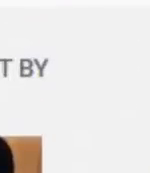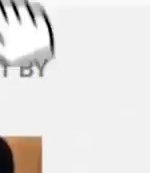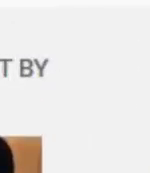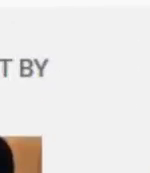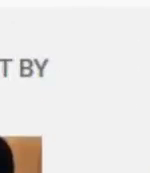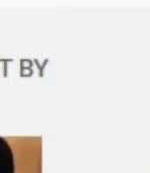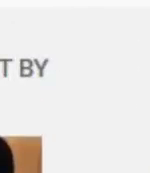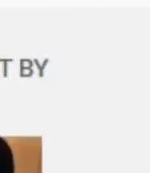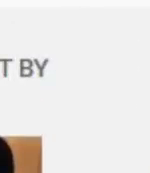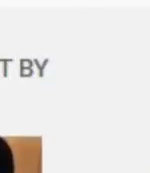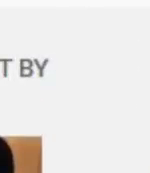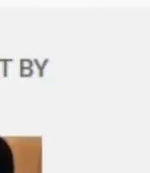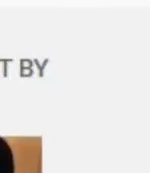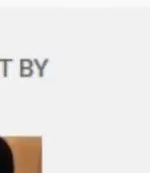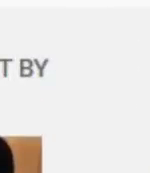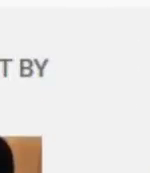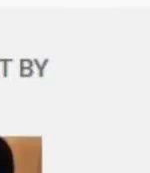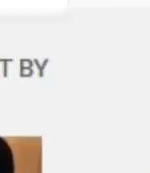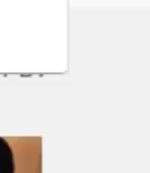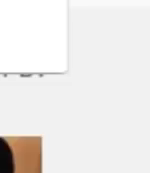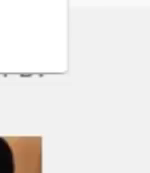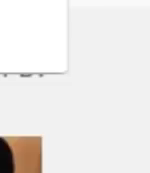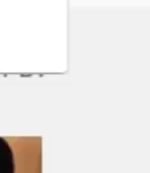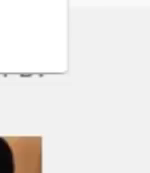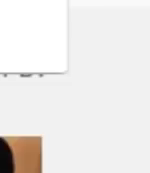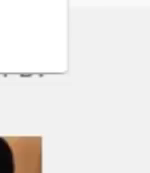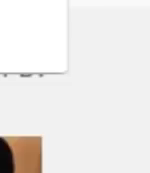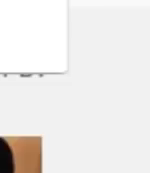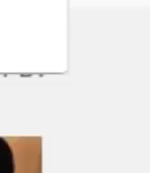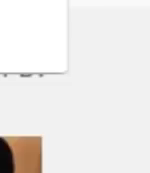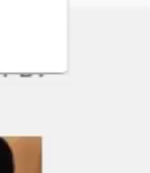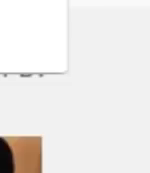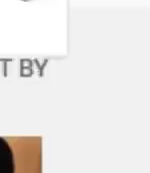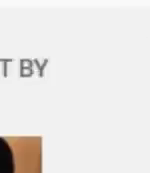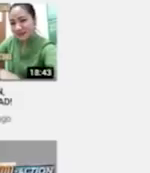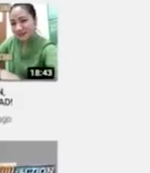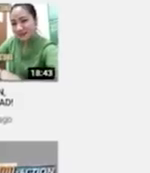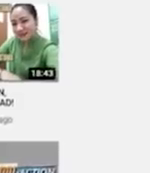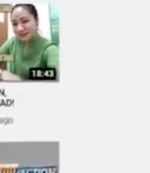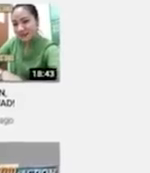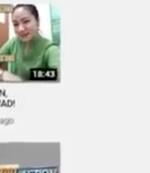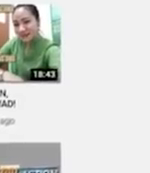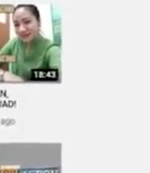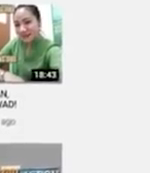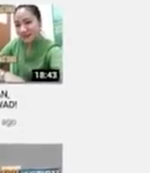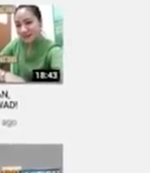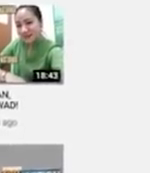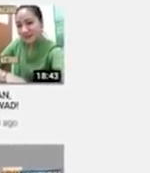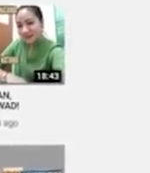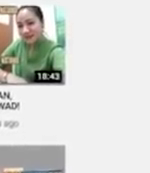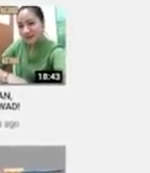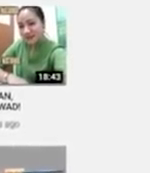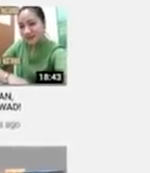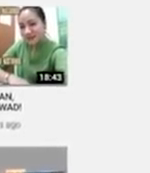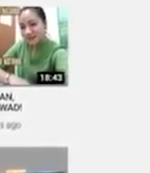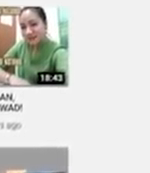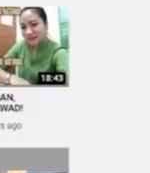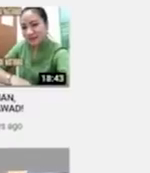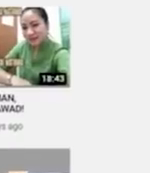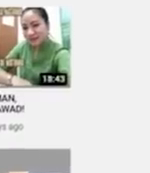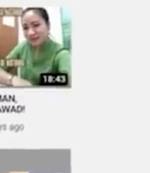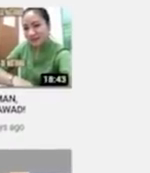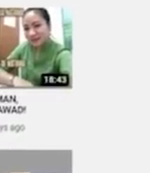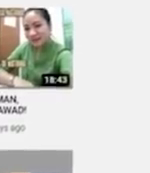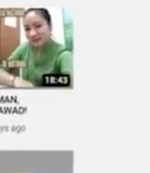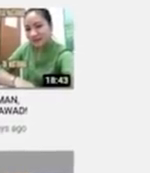po na pindutin niyo po yung bell button sa gilid, select niyo po yung all para lagi po kayong nabibigyan ng notifications from Rafi Tulfo in Action